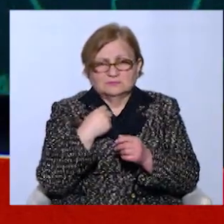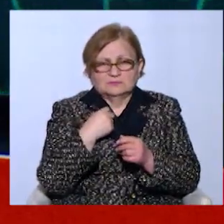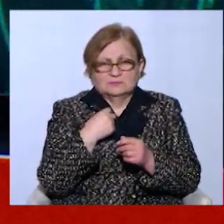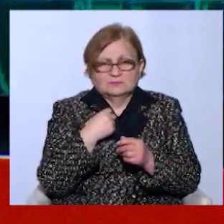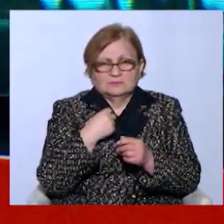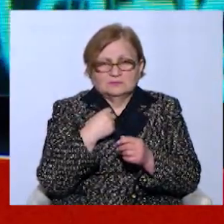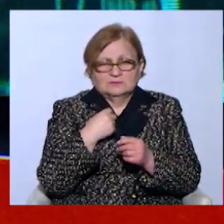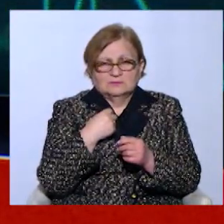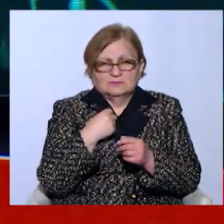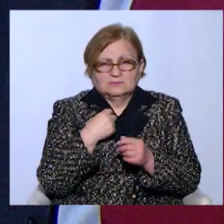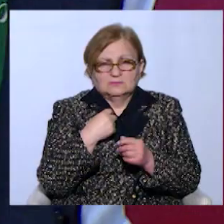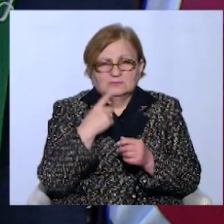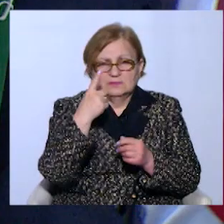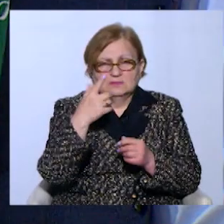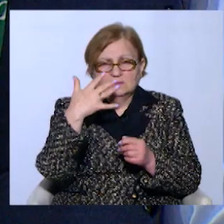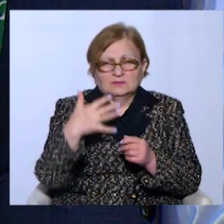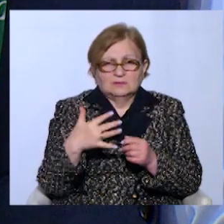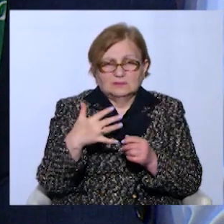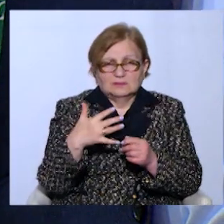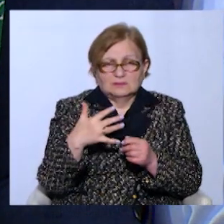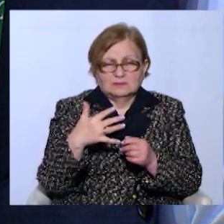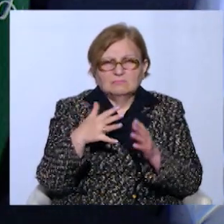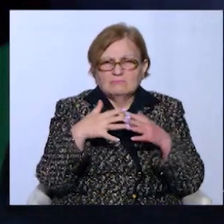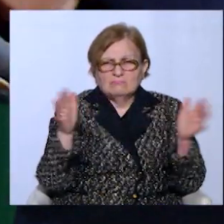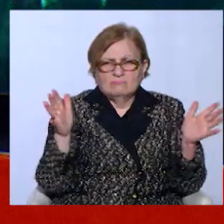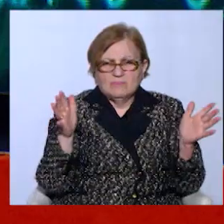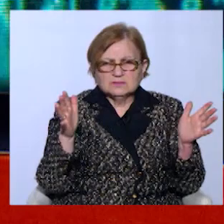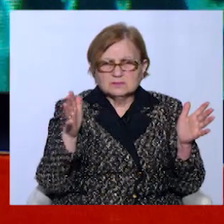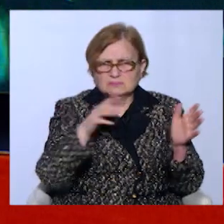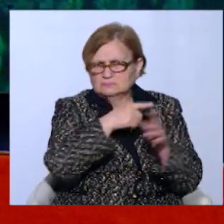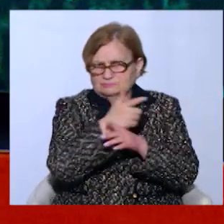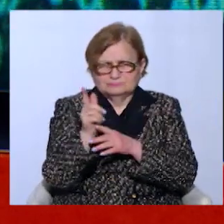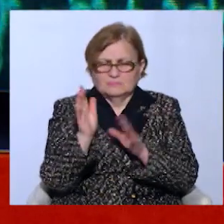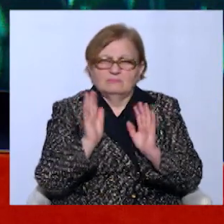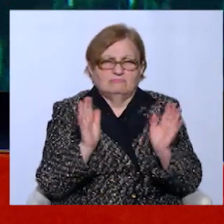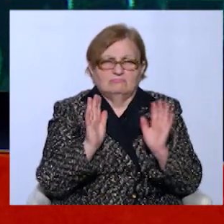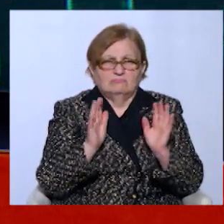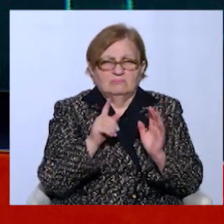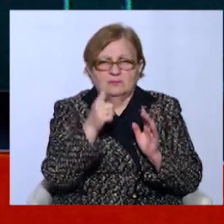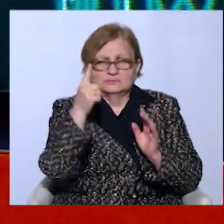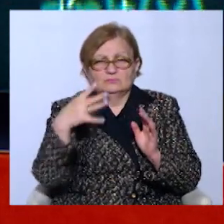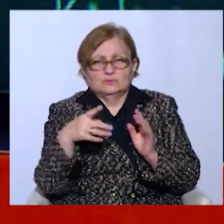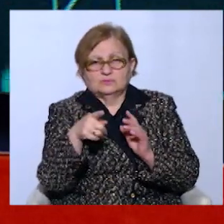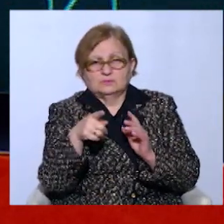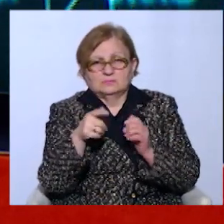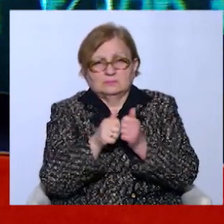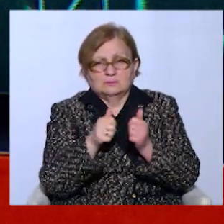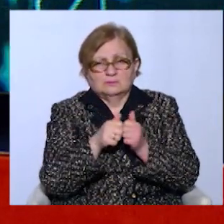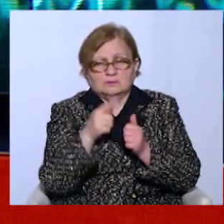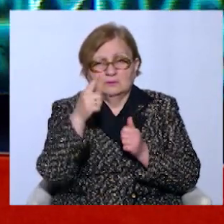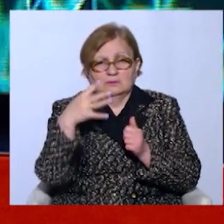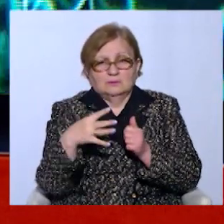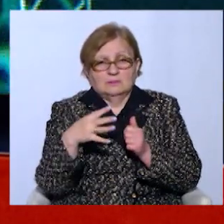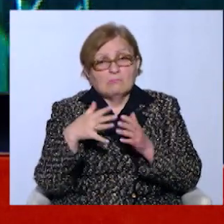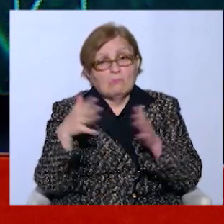მინდა. ხლა 1/5 შეიძლება რომ ყველაზე მეტი იყოს? არა. იმიტომ რომ გვერდზე აგერ 1/4 წერია.